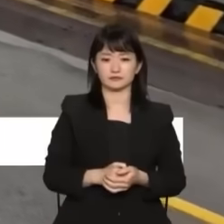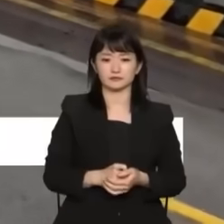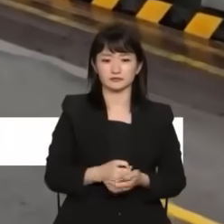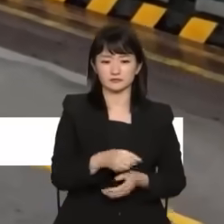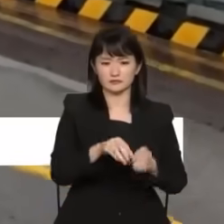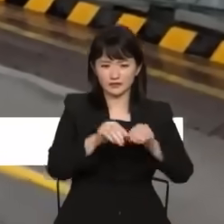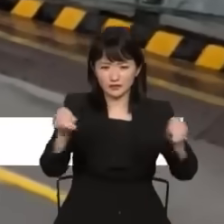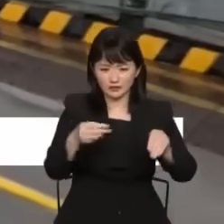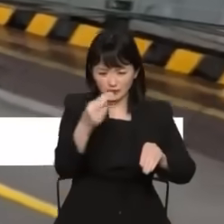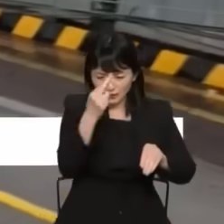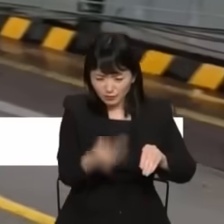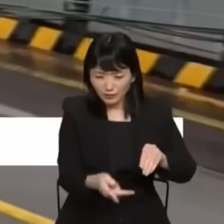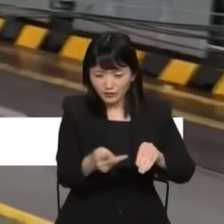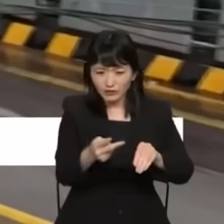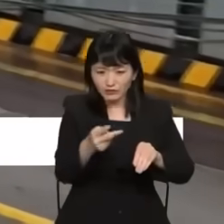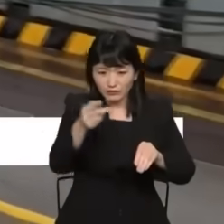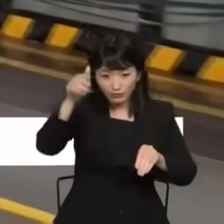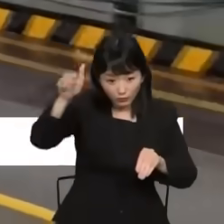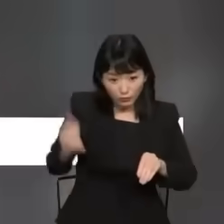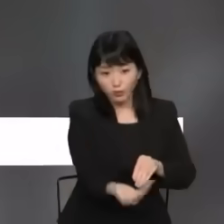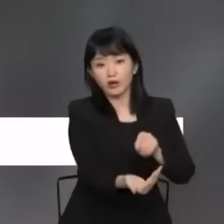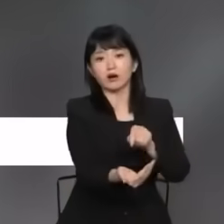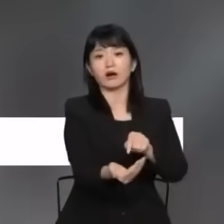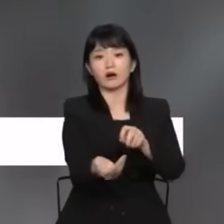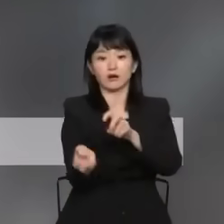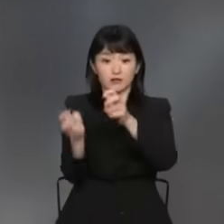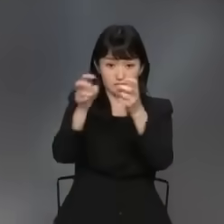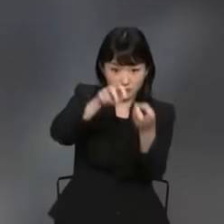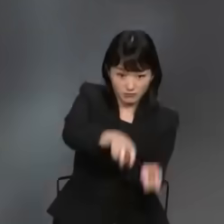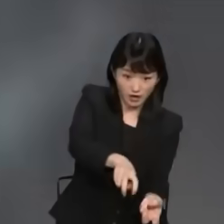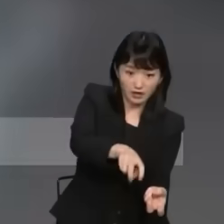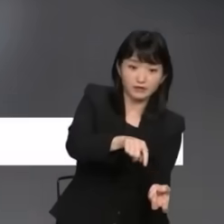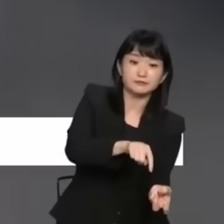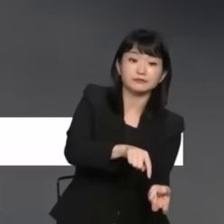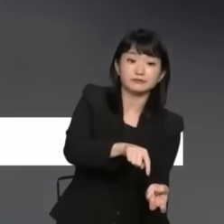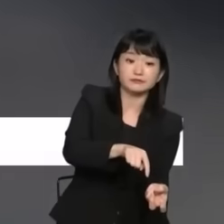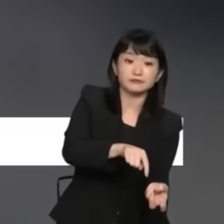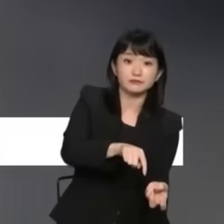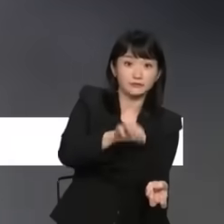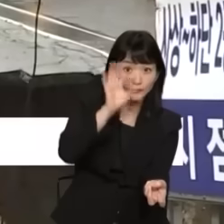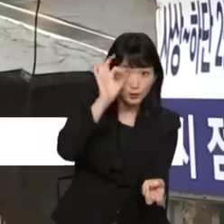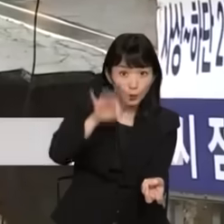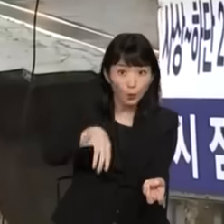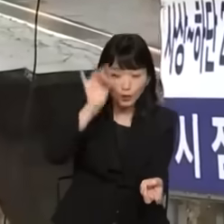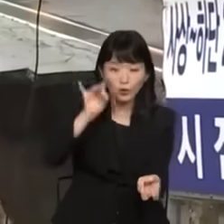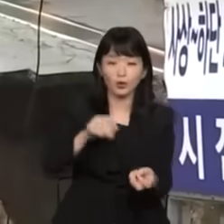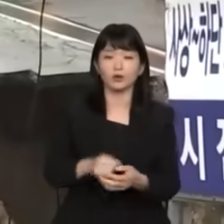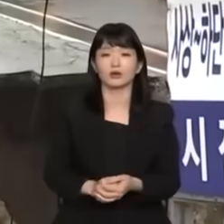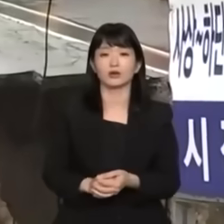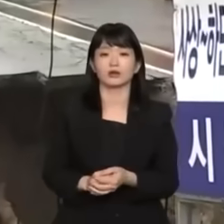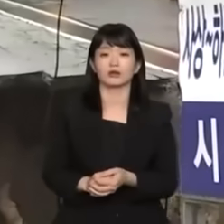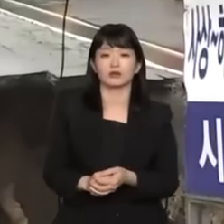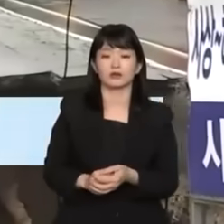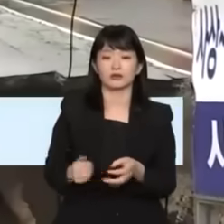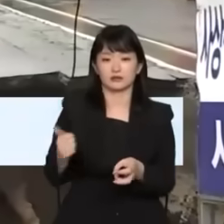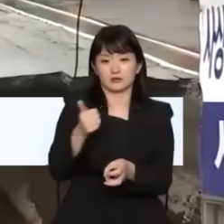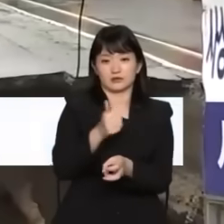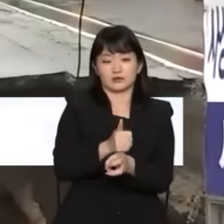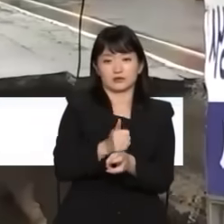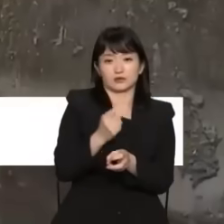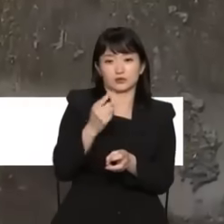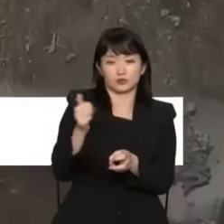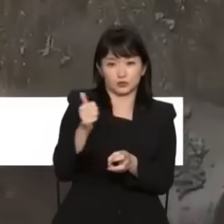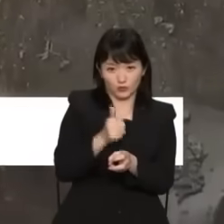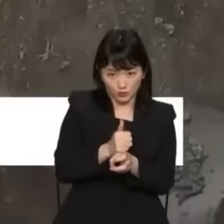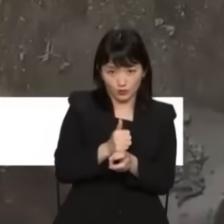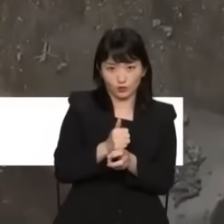났는데 차가 들리니까. 야, 나 이런 걸 처음이다. 차에 탄 소방관 2명과 트럭 운전자가